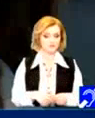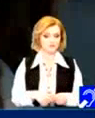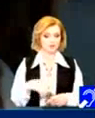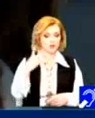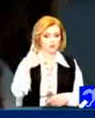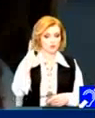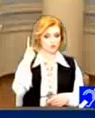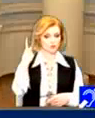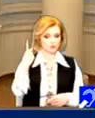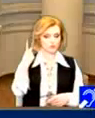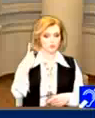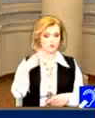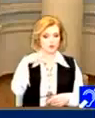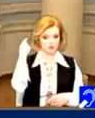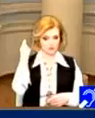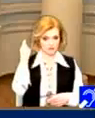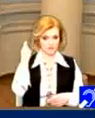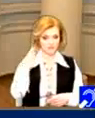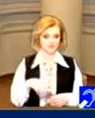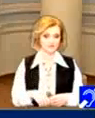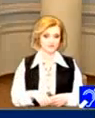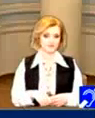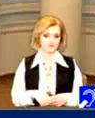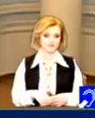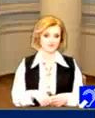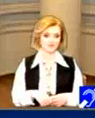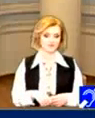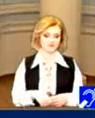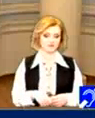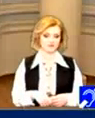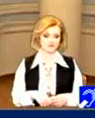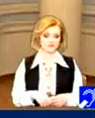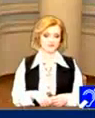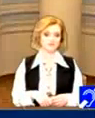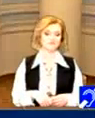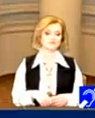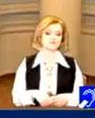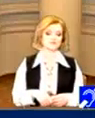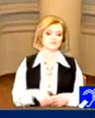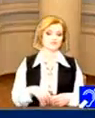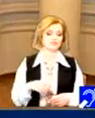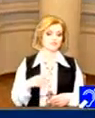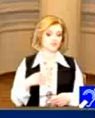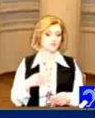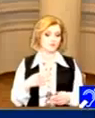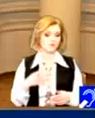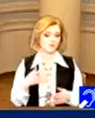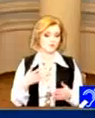101 ani, ca 101 ani de jertfă, de destin,